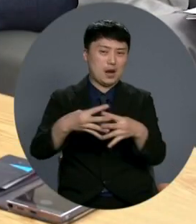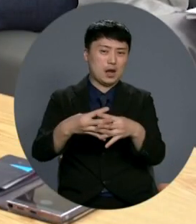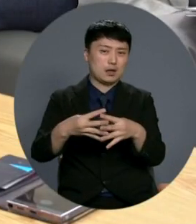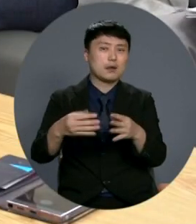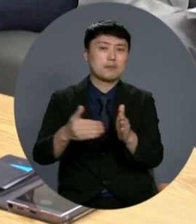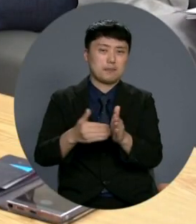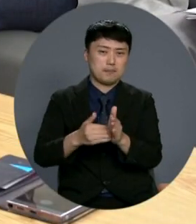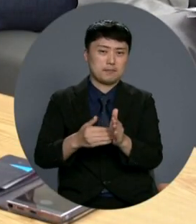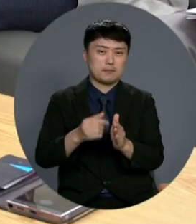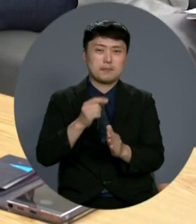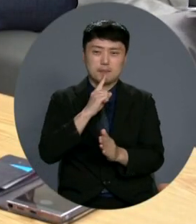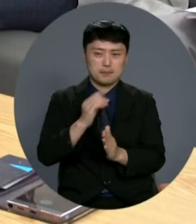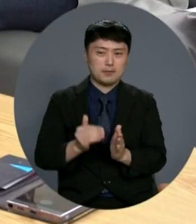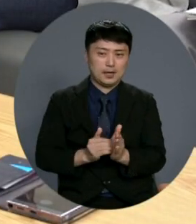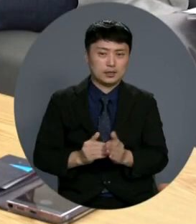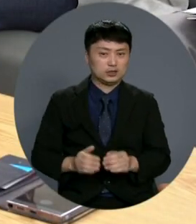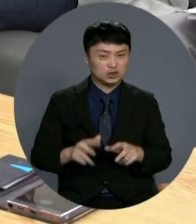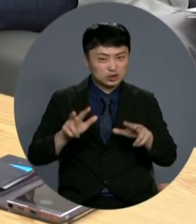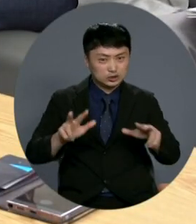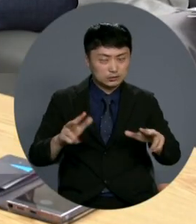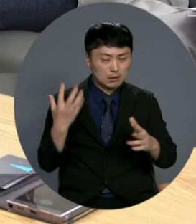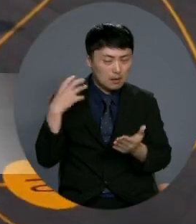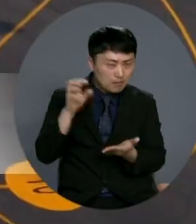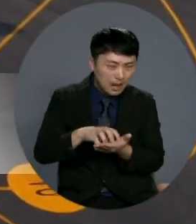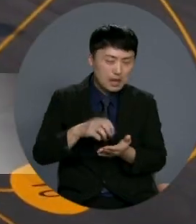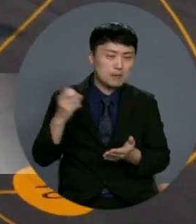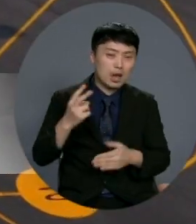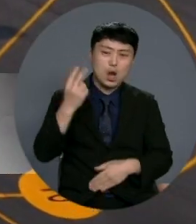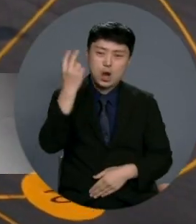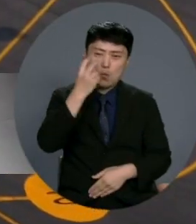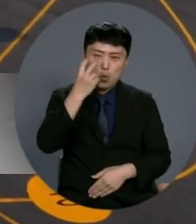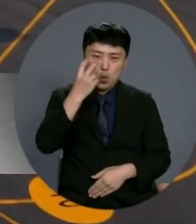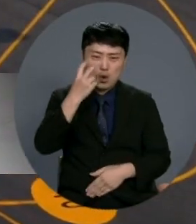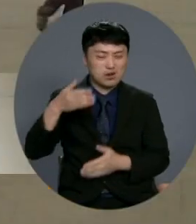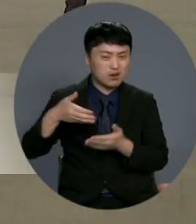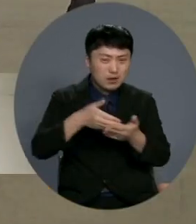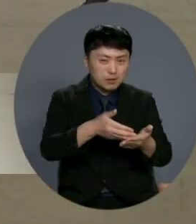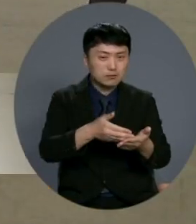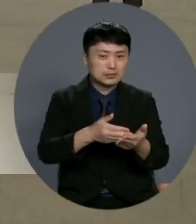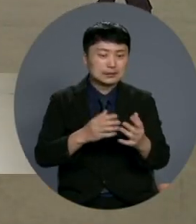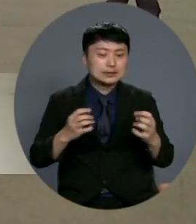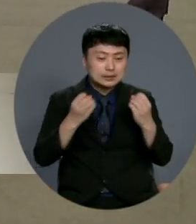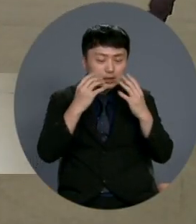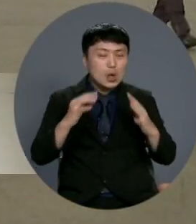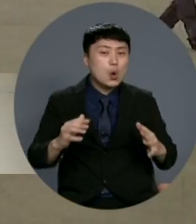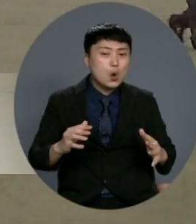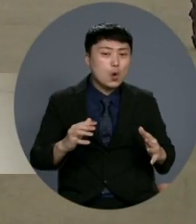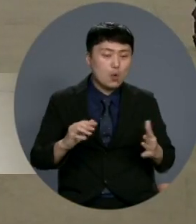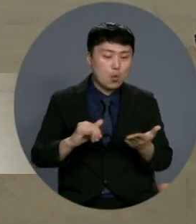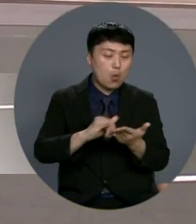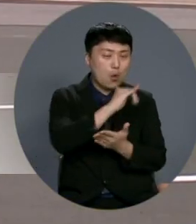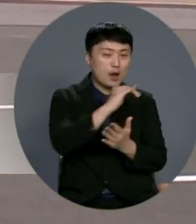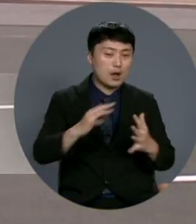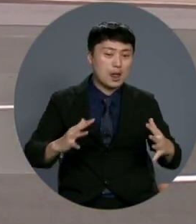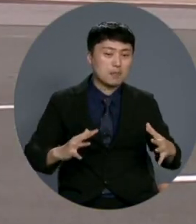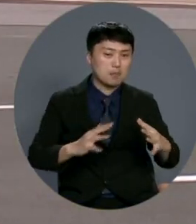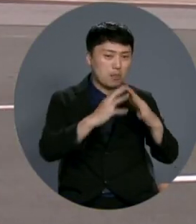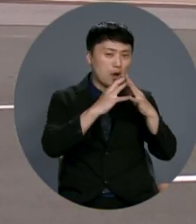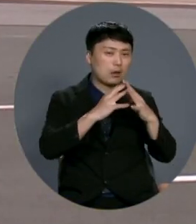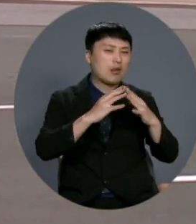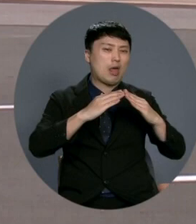강조했습니다 지금 와서 원점에서 재검토하자고 주장하는 건 신공항 사업을 하지 말자는 것이라고